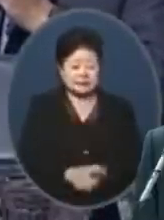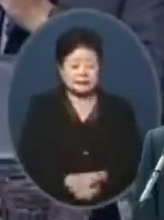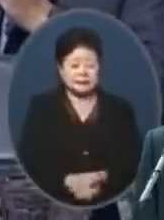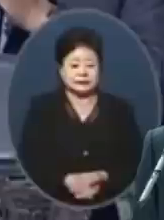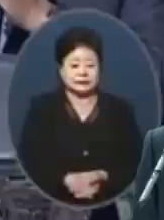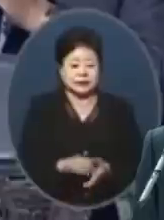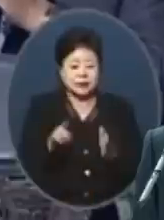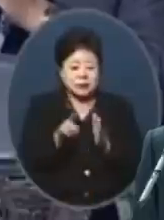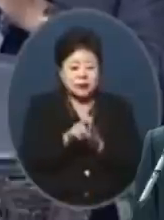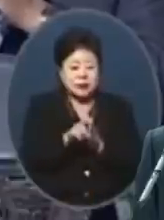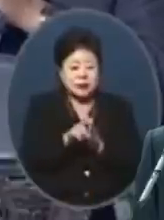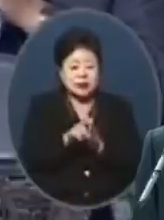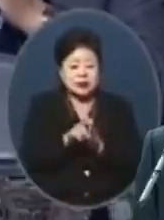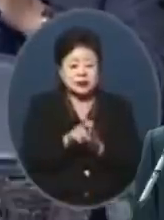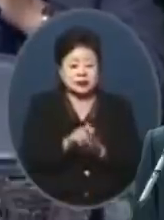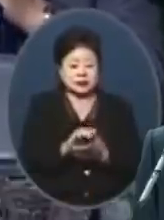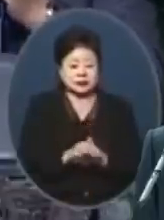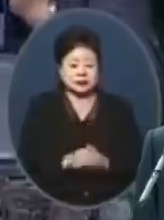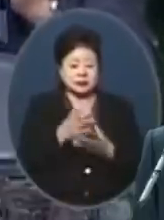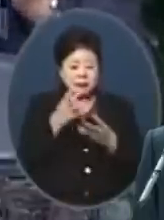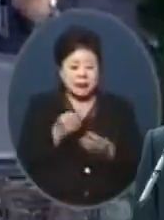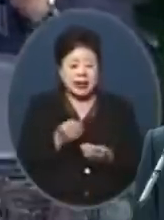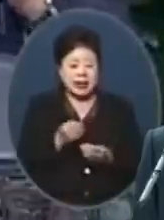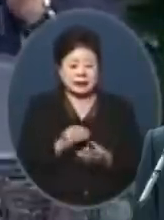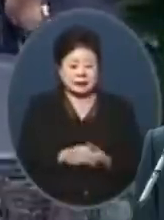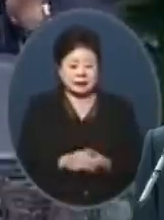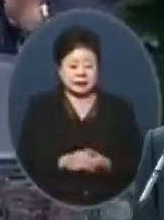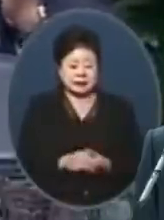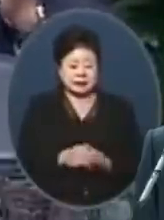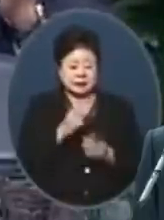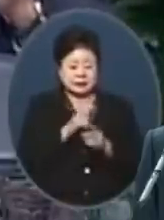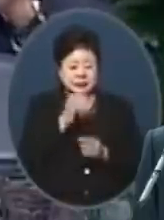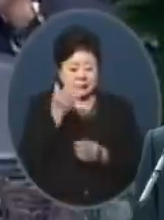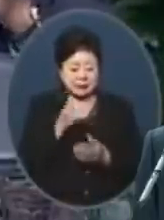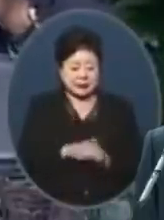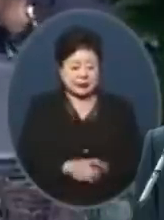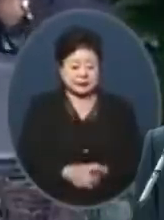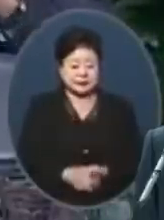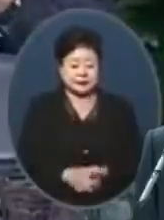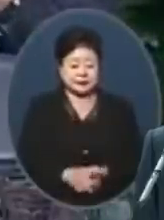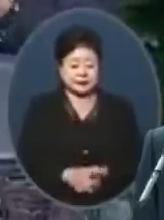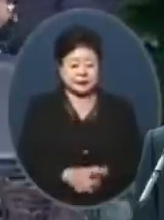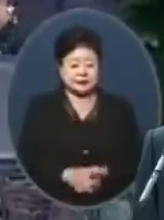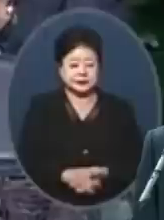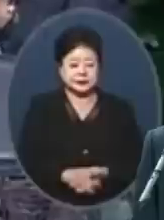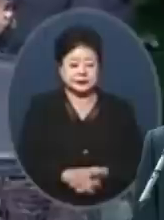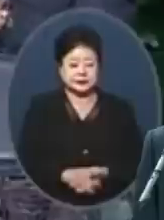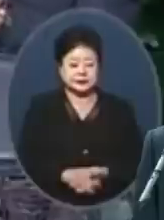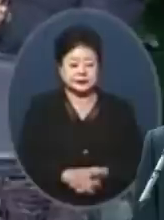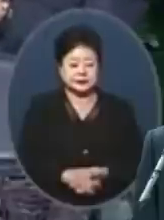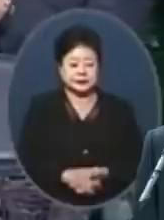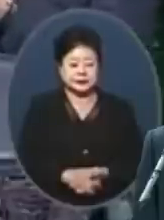믿음이 마음이 생겨나는 것입니다. And you know that as you read the Bible, faith comes by hearing and hearing by the word of